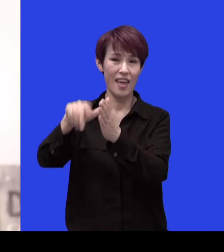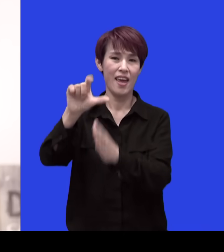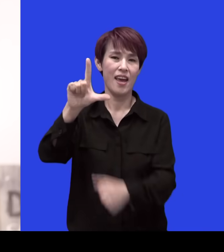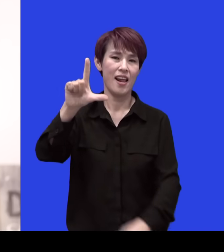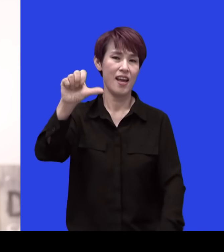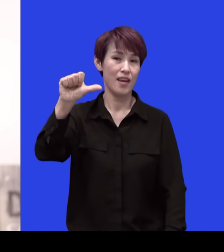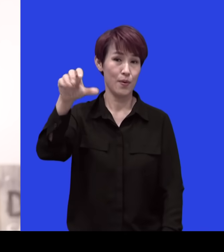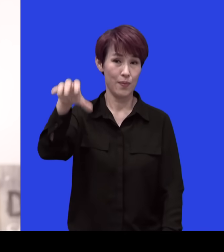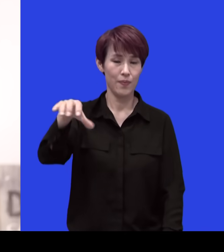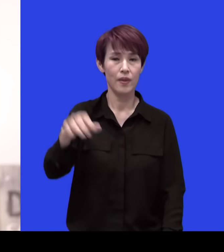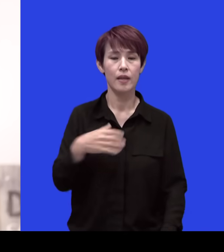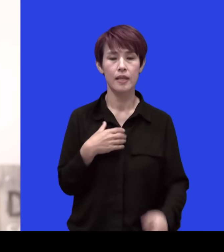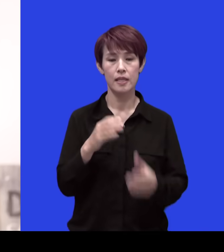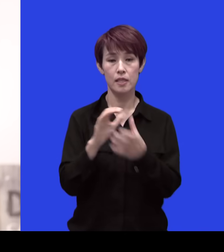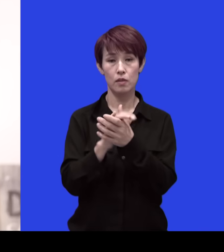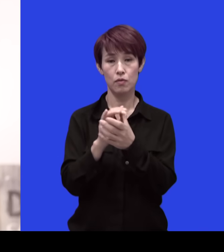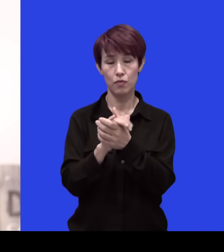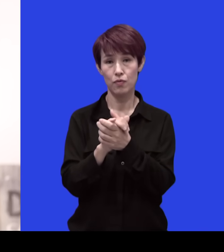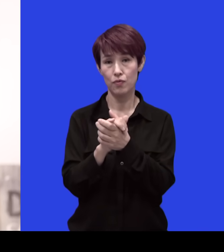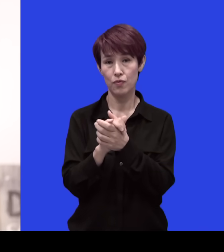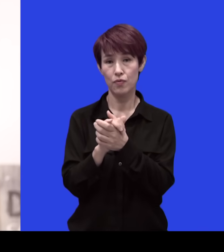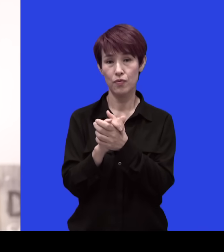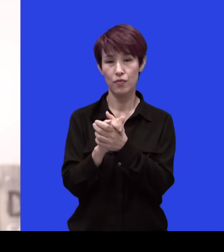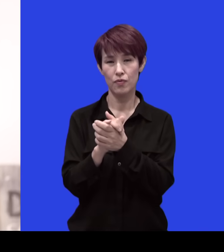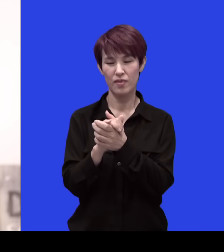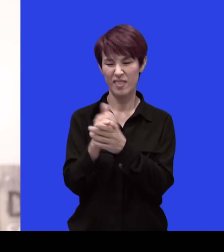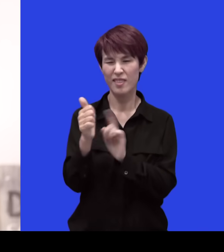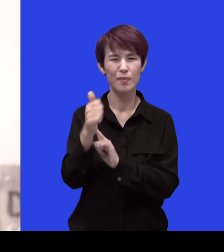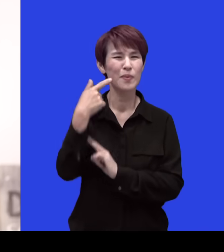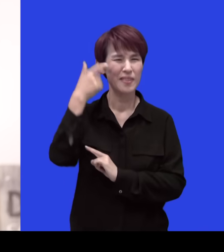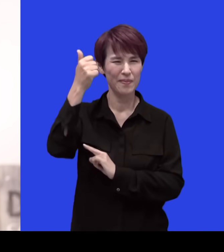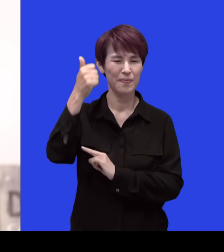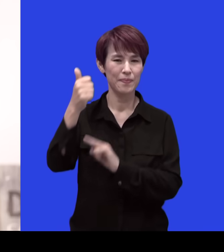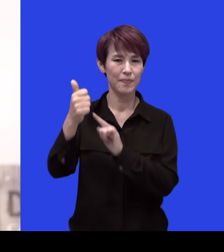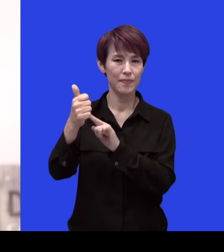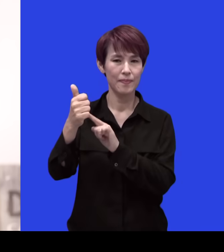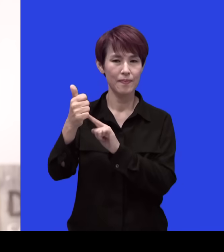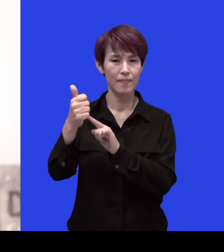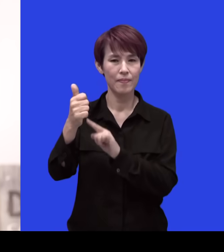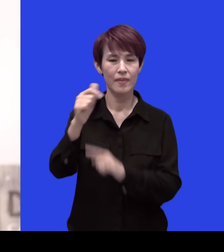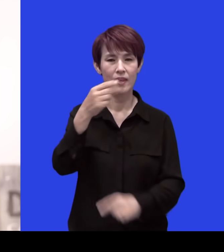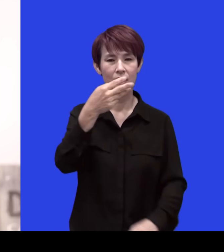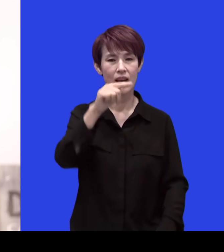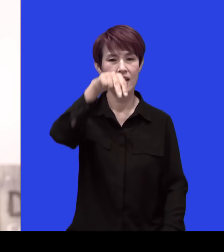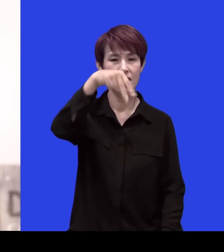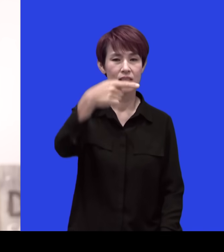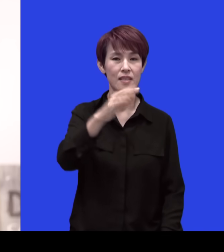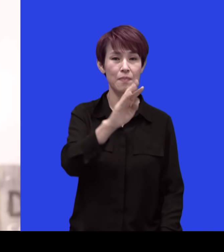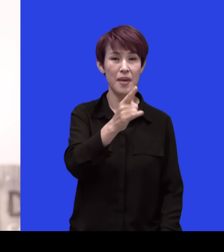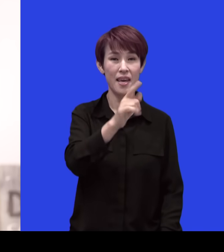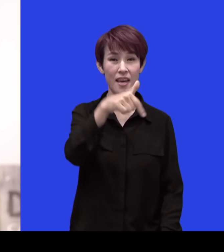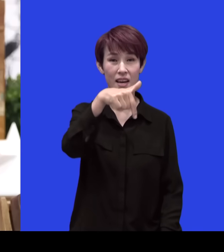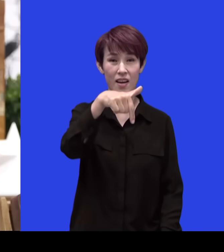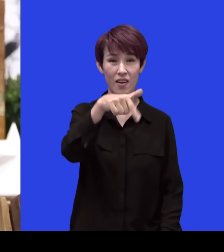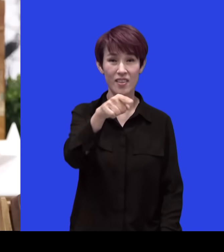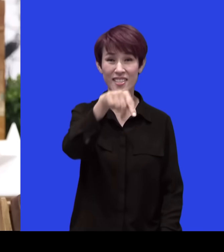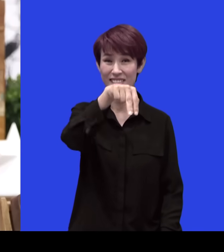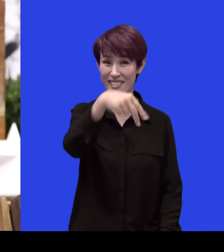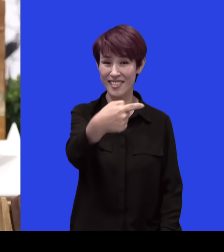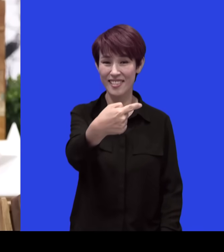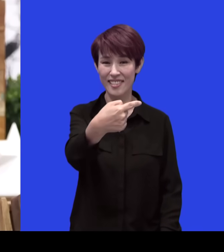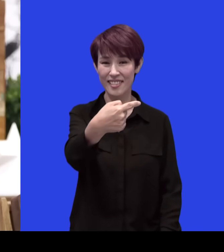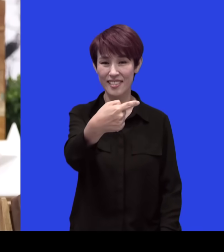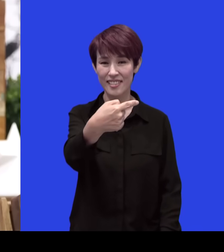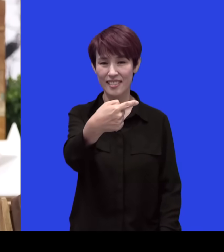저기 친구 목사가 그 어디야 라스베가스에서 네. 라스베가스는 좀 노는 데잖아요.